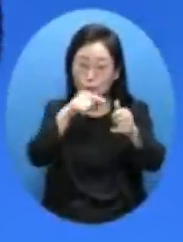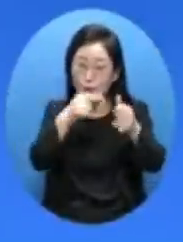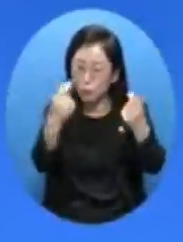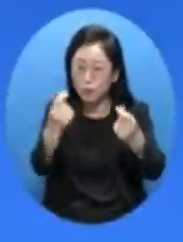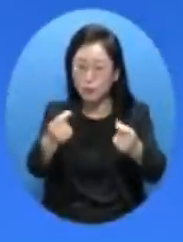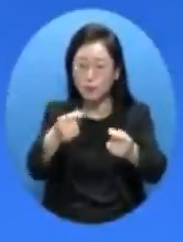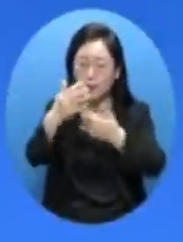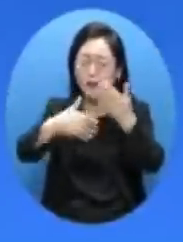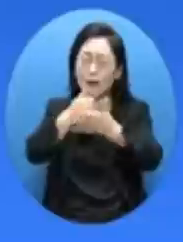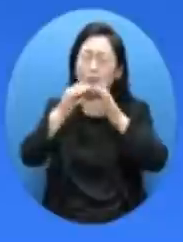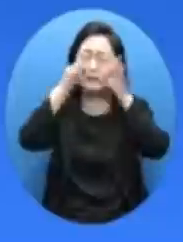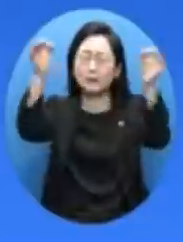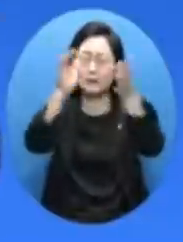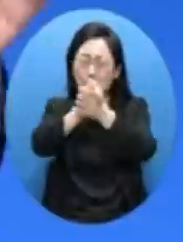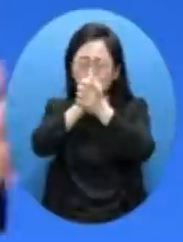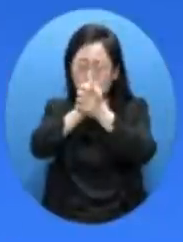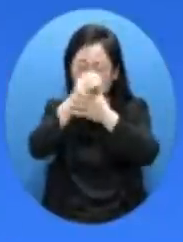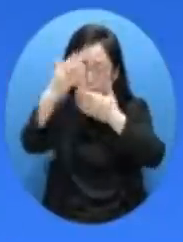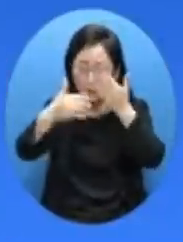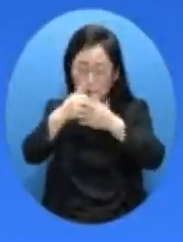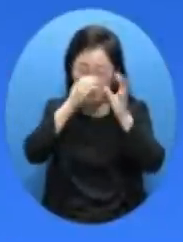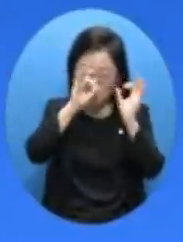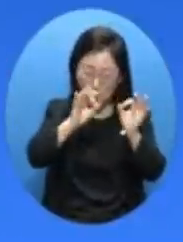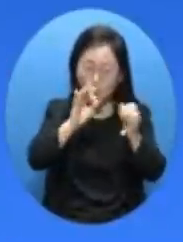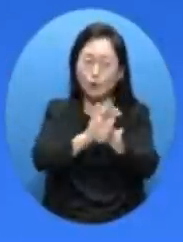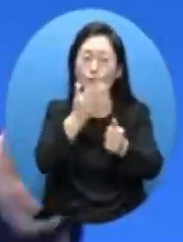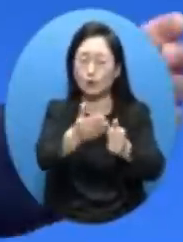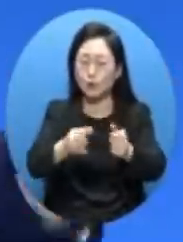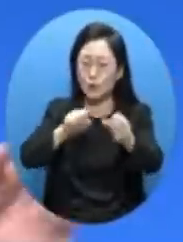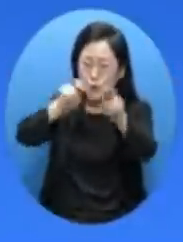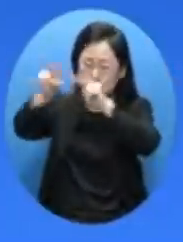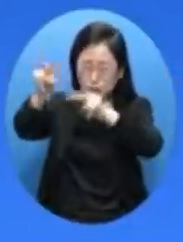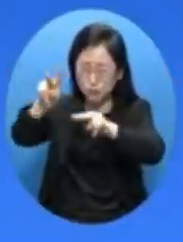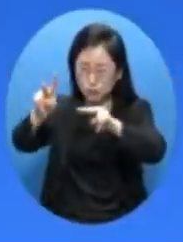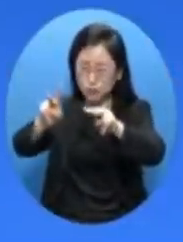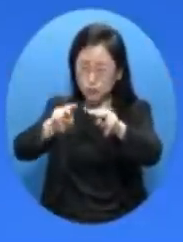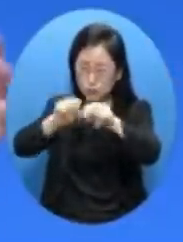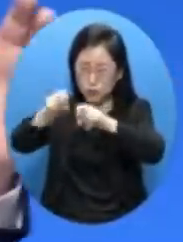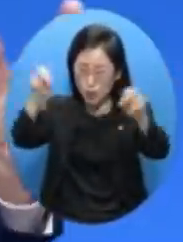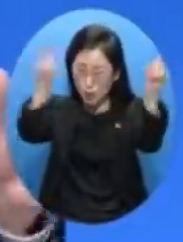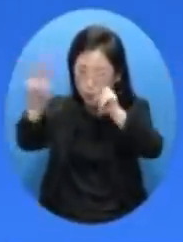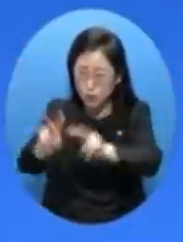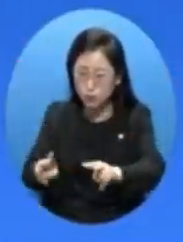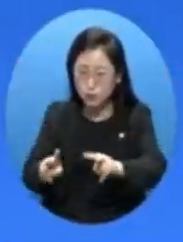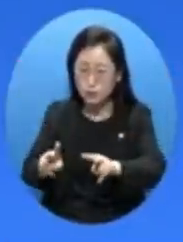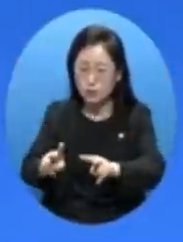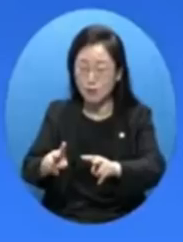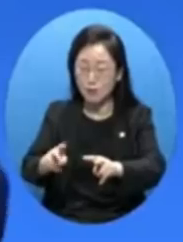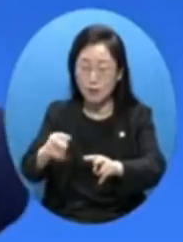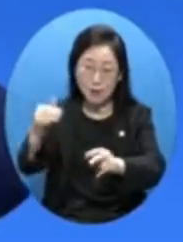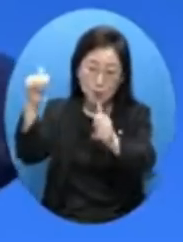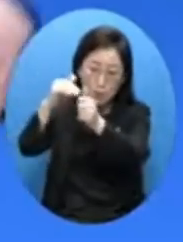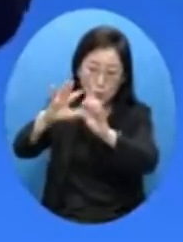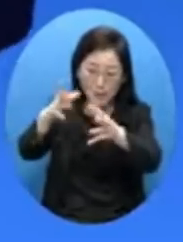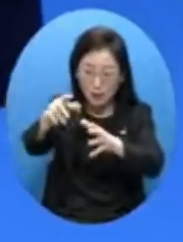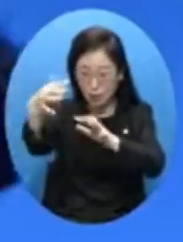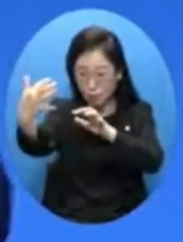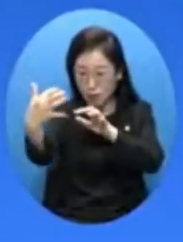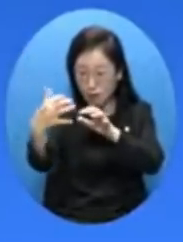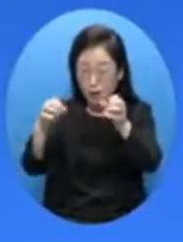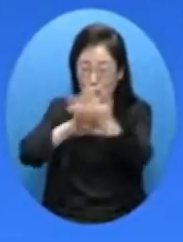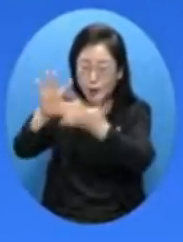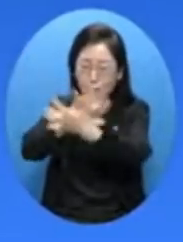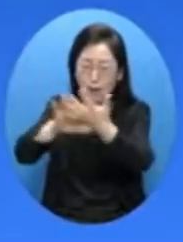하나님께서 역사하셔서 천둥과 번개를 내시고 우레를 바라심에 저들이 진행이 혼돈케 되어서 저들이